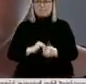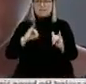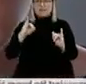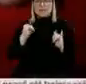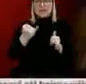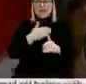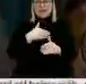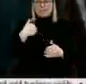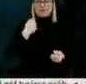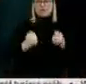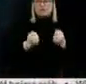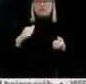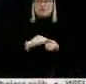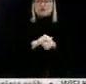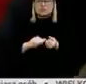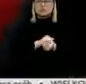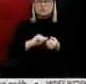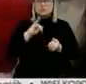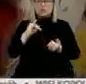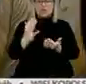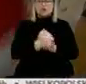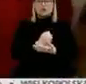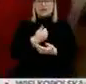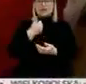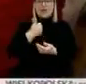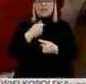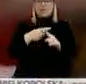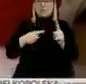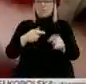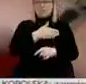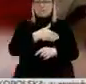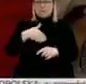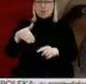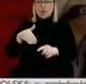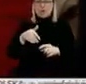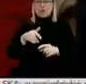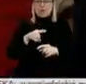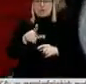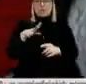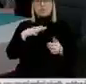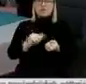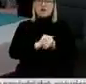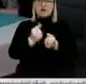podjęliśmy trud. I osiągnąć 1,5 miliona złotych to był też wysiłek kilku miesięcy.